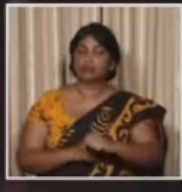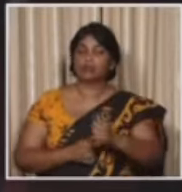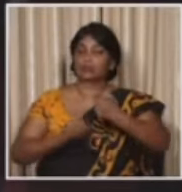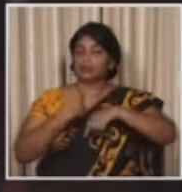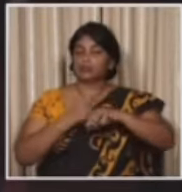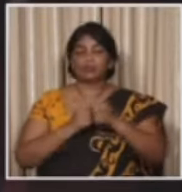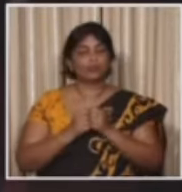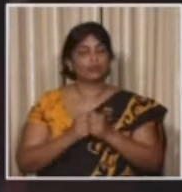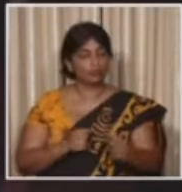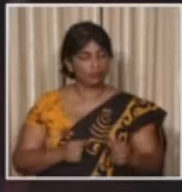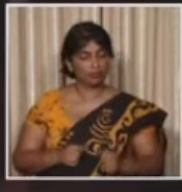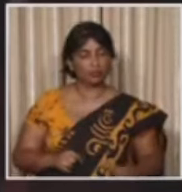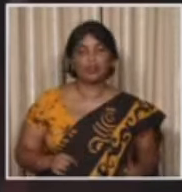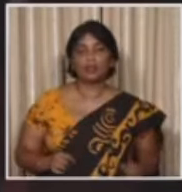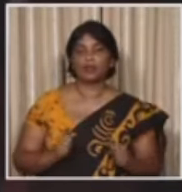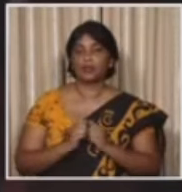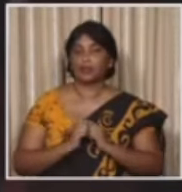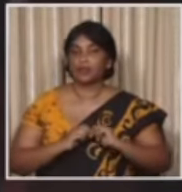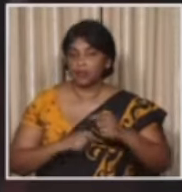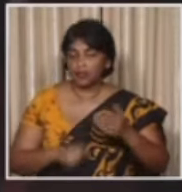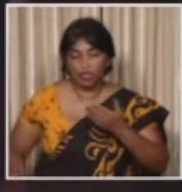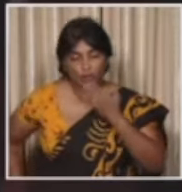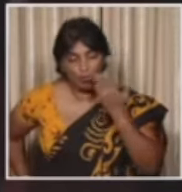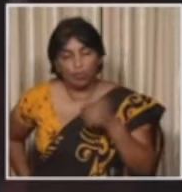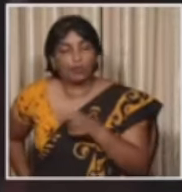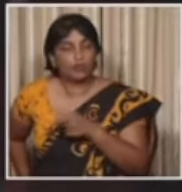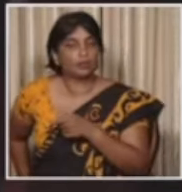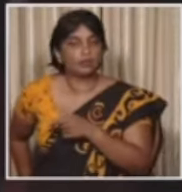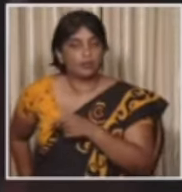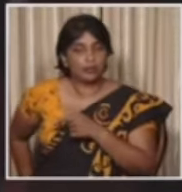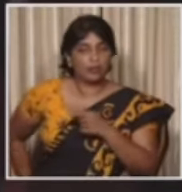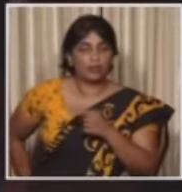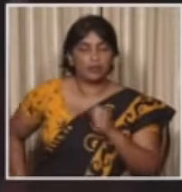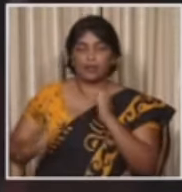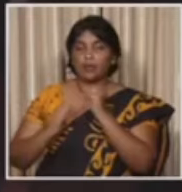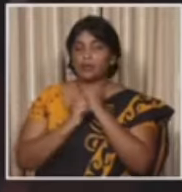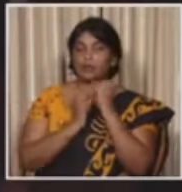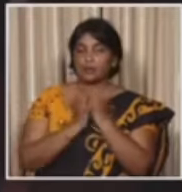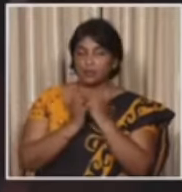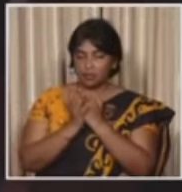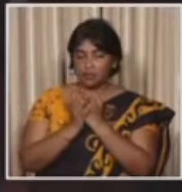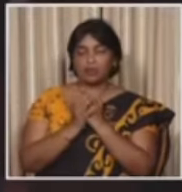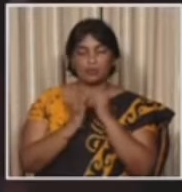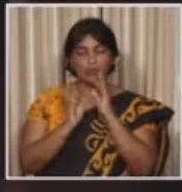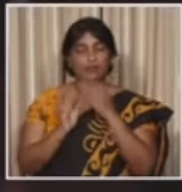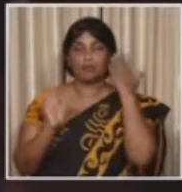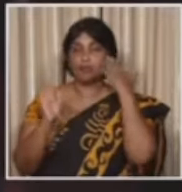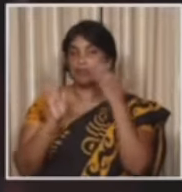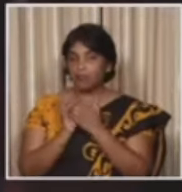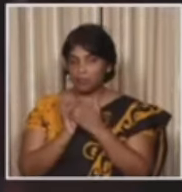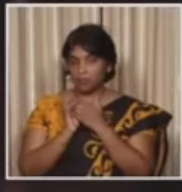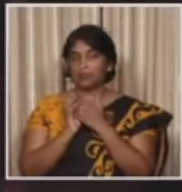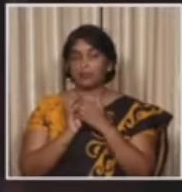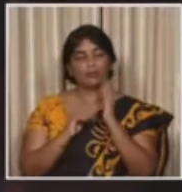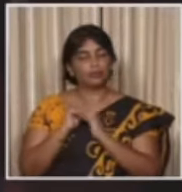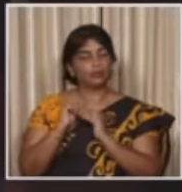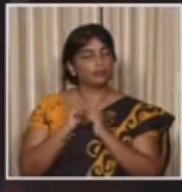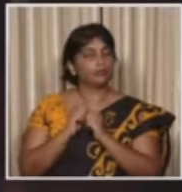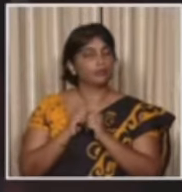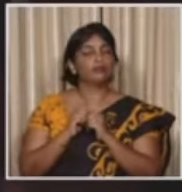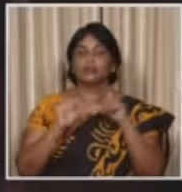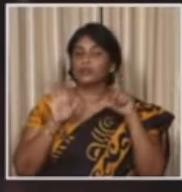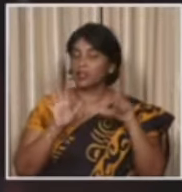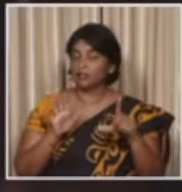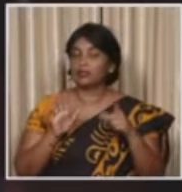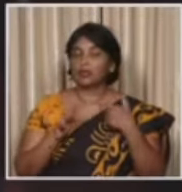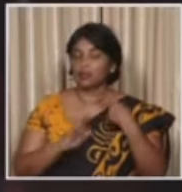ප්‍රතිව්‍යූහගත කර පවත්වා ගත හැකි මට්ටමකට වැඩපිළිවෙලක් ක්‍රියාත්මක කිරීමේ එවගේ චැප්ටර් 11 වැඩපිළිවෙලක්